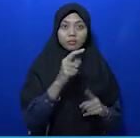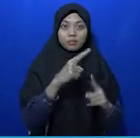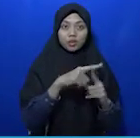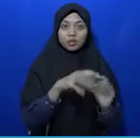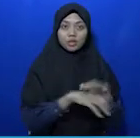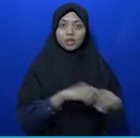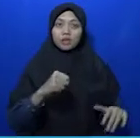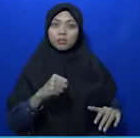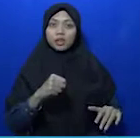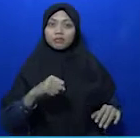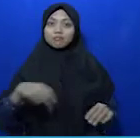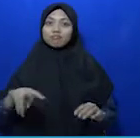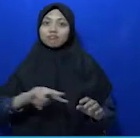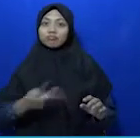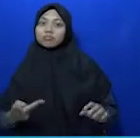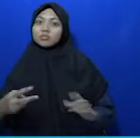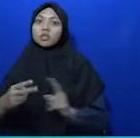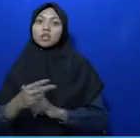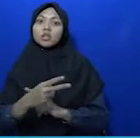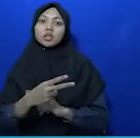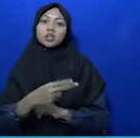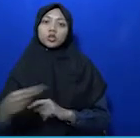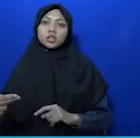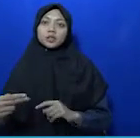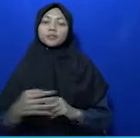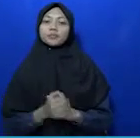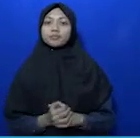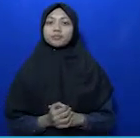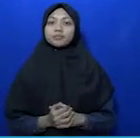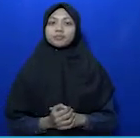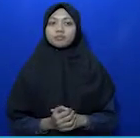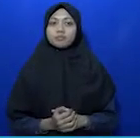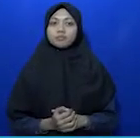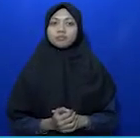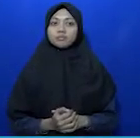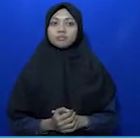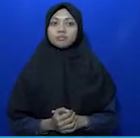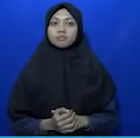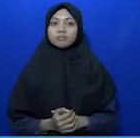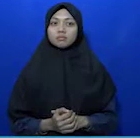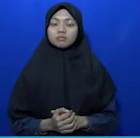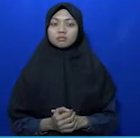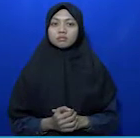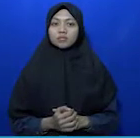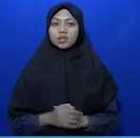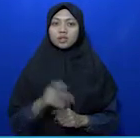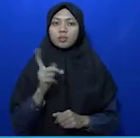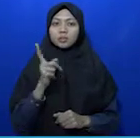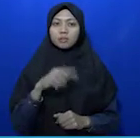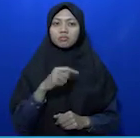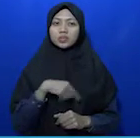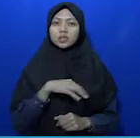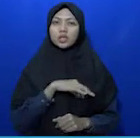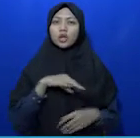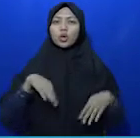yang sudah 50 tahun ini gitu ya, itu tidak menguntungkan tapi hanya merugikan, termasuk